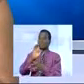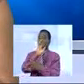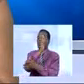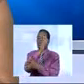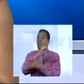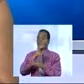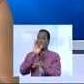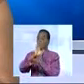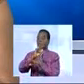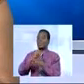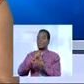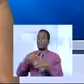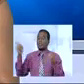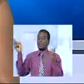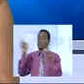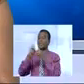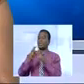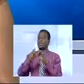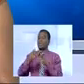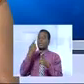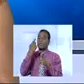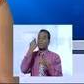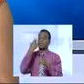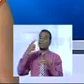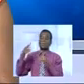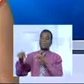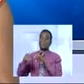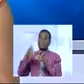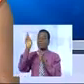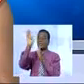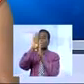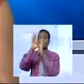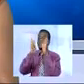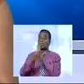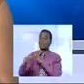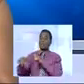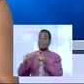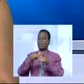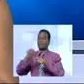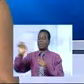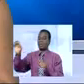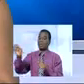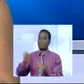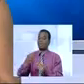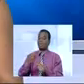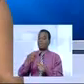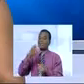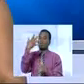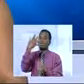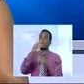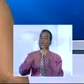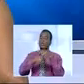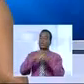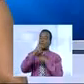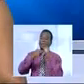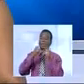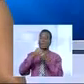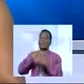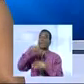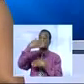l'État, se sont retrouvés récemment pour faire le point de leurs activités. 5 ans après, les